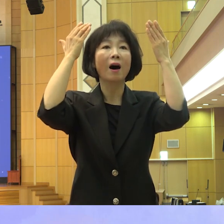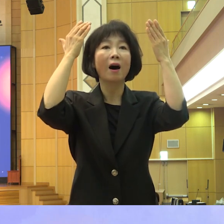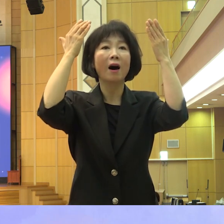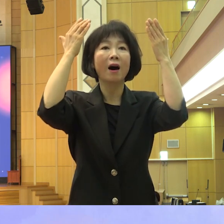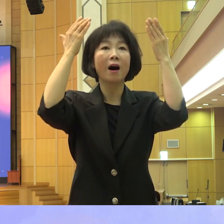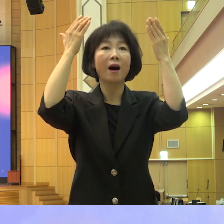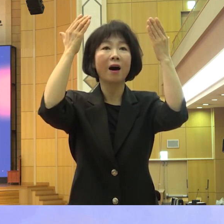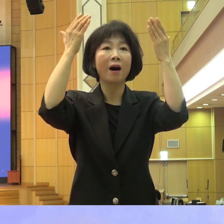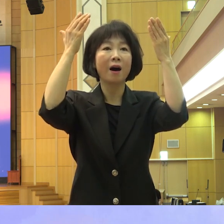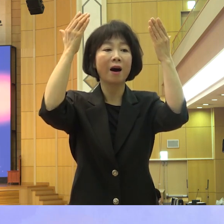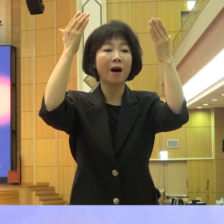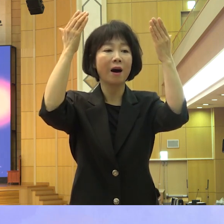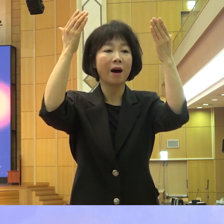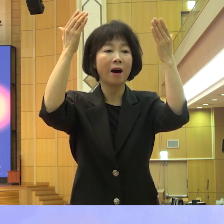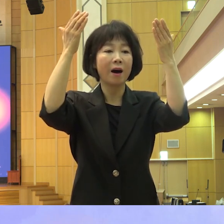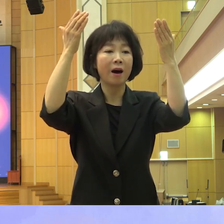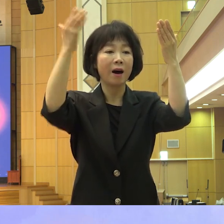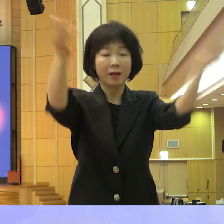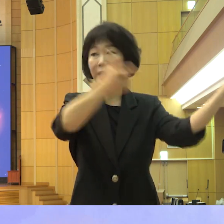예배합니다.